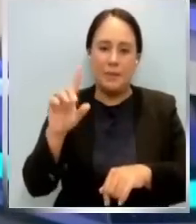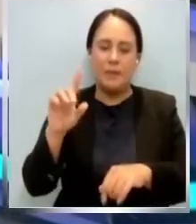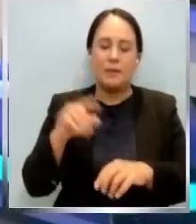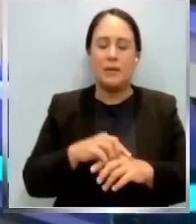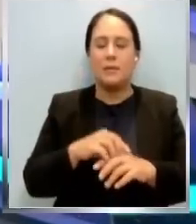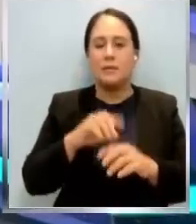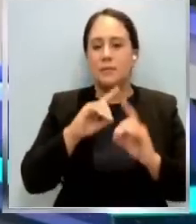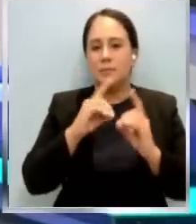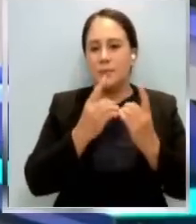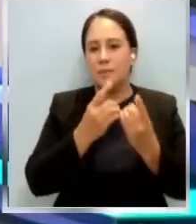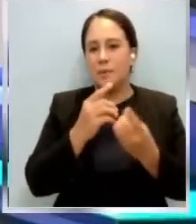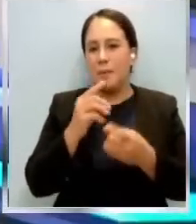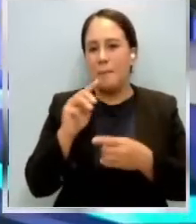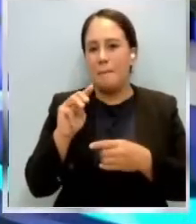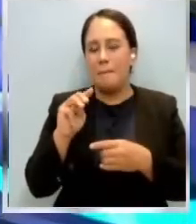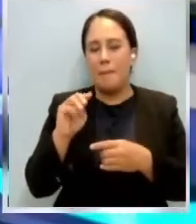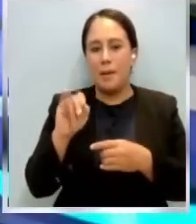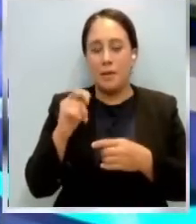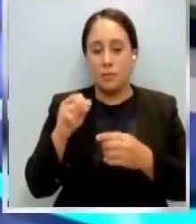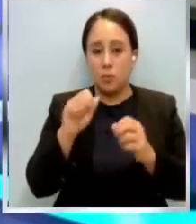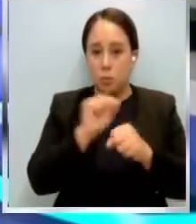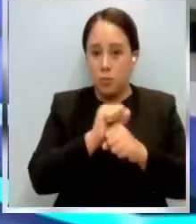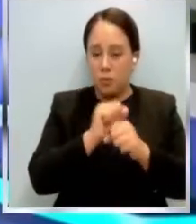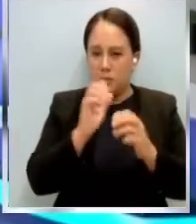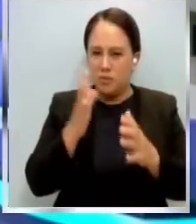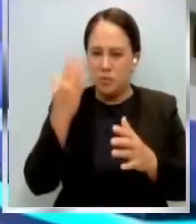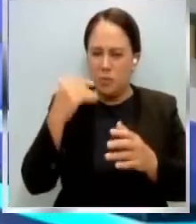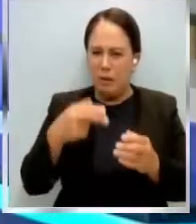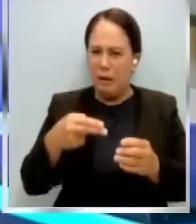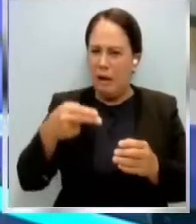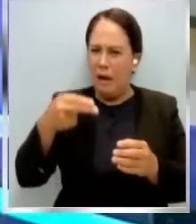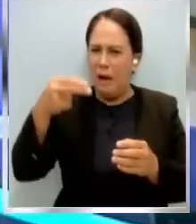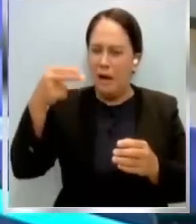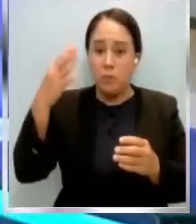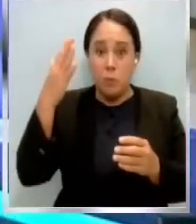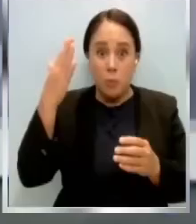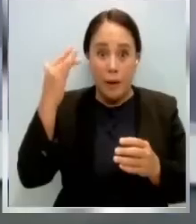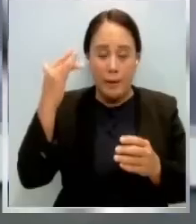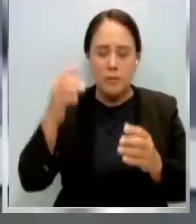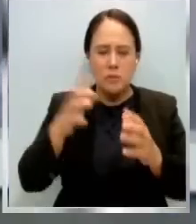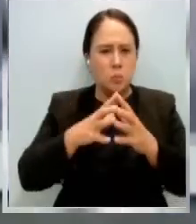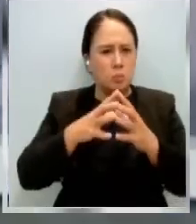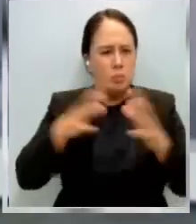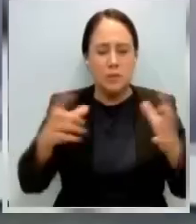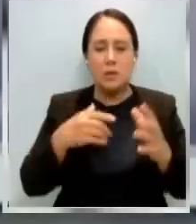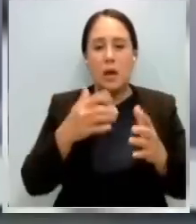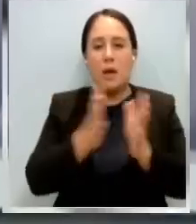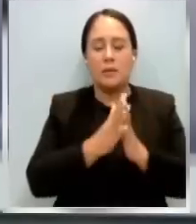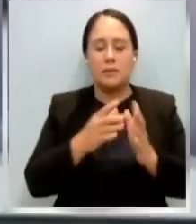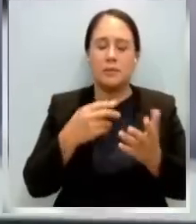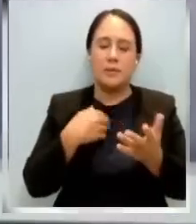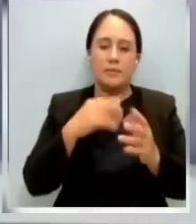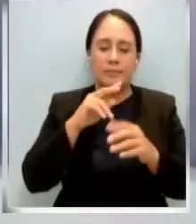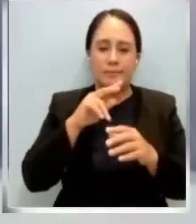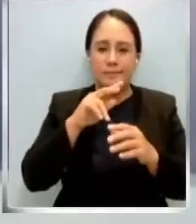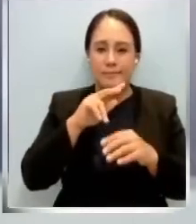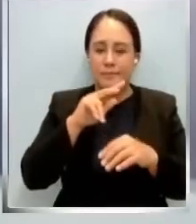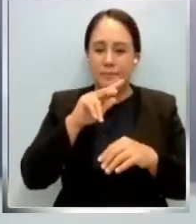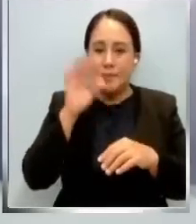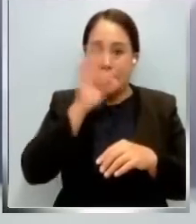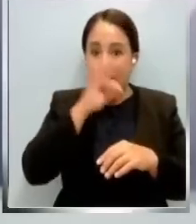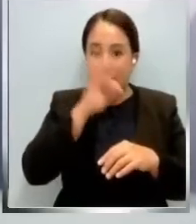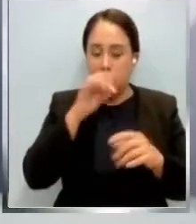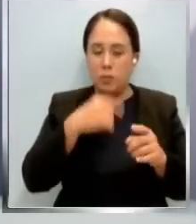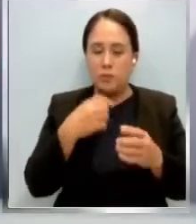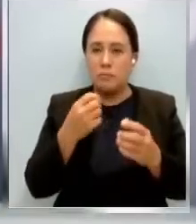sa gitnayan ng lubhang napakalaki raw na demand sa mga Pinoy nurse sa ibang bansa. Pasiklab ang pangaraw pagdating sa benepisyo, kaya